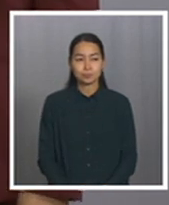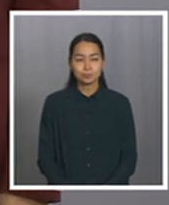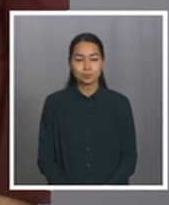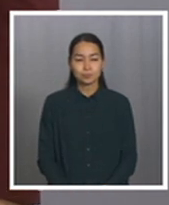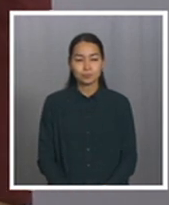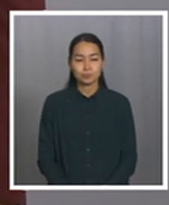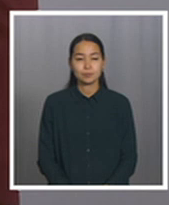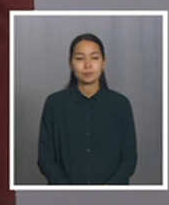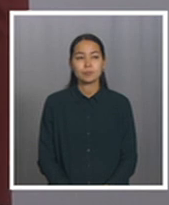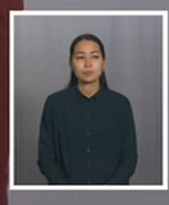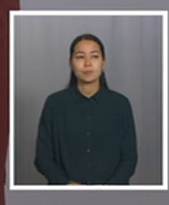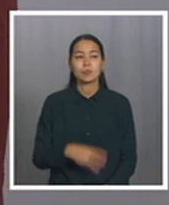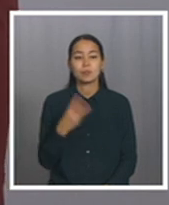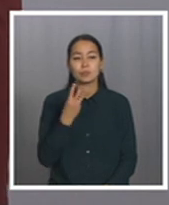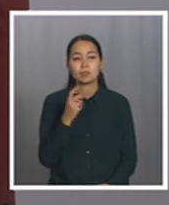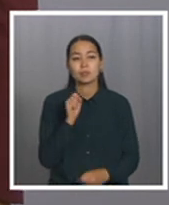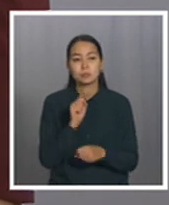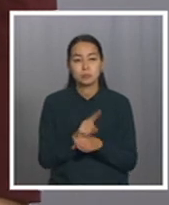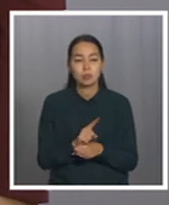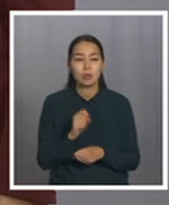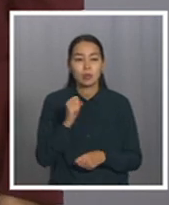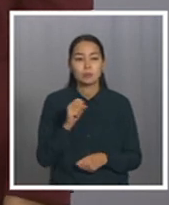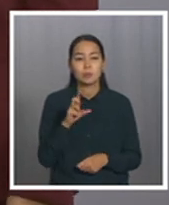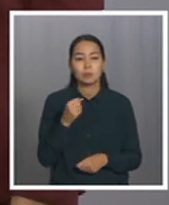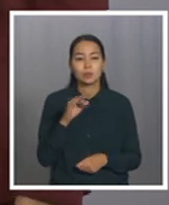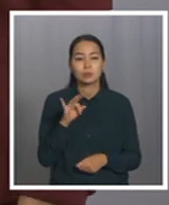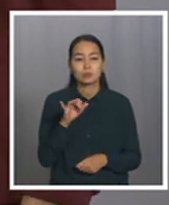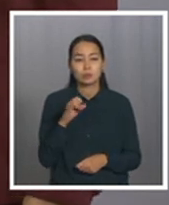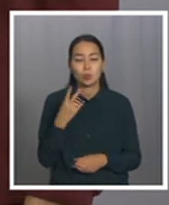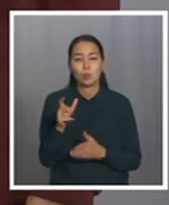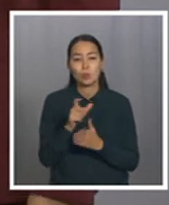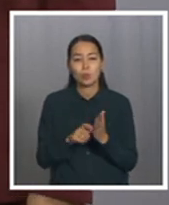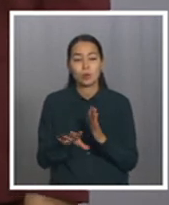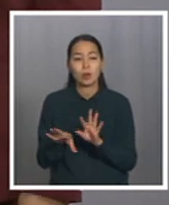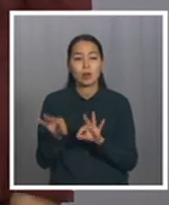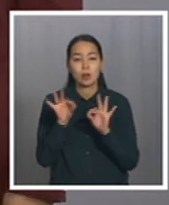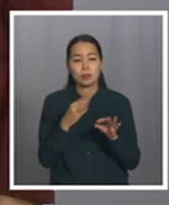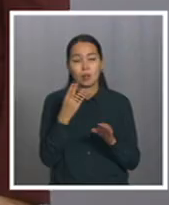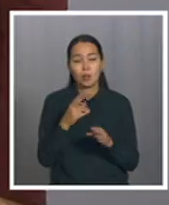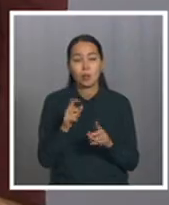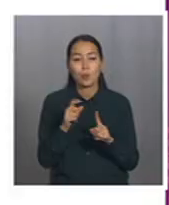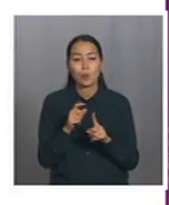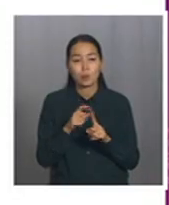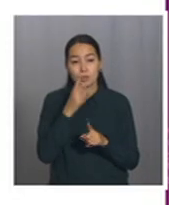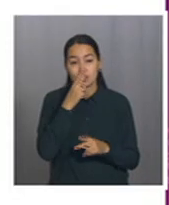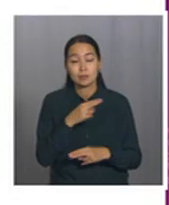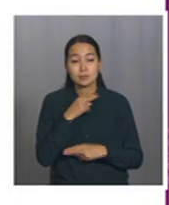Үшінші тапсырмада Ахмет Байтұрсынұлының өлеңінен алынған мына бір үзіндіге баға беріңіздер.